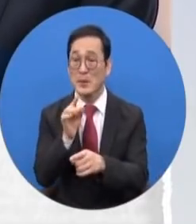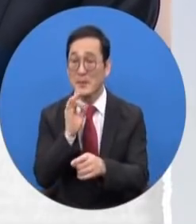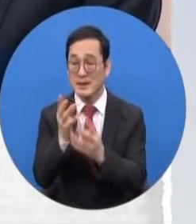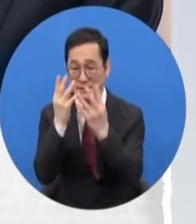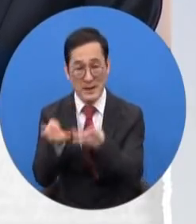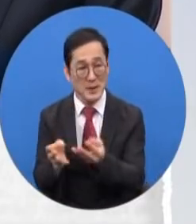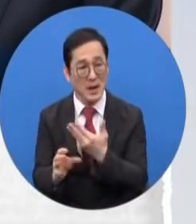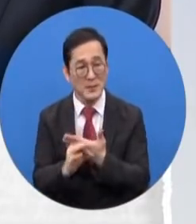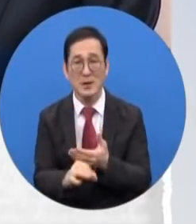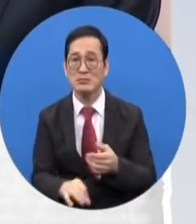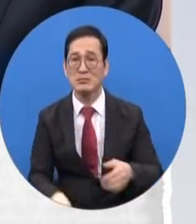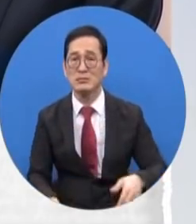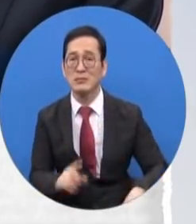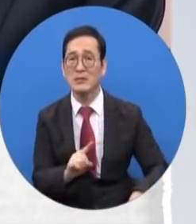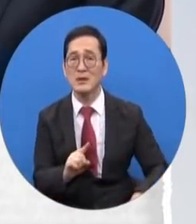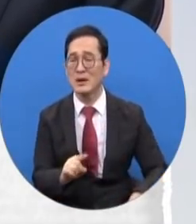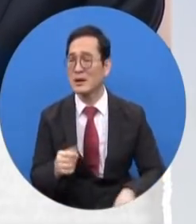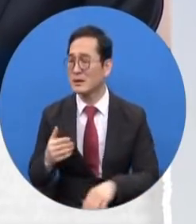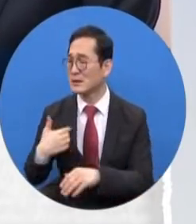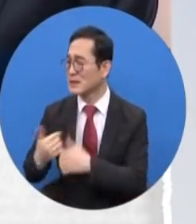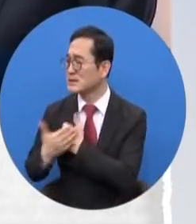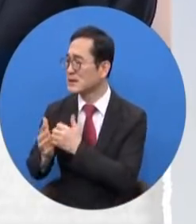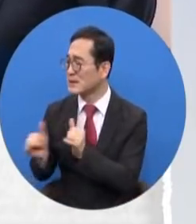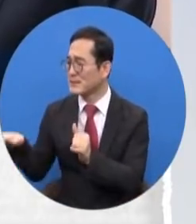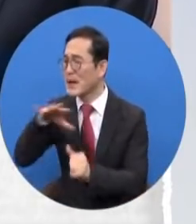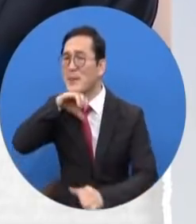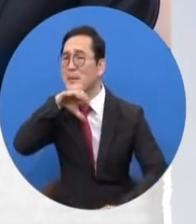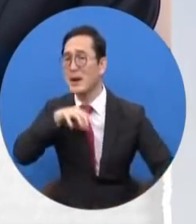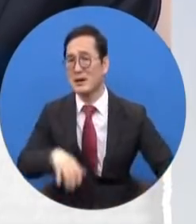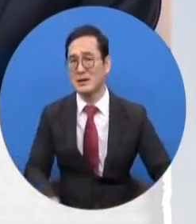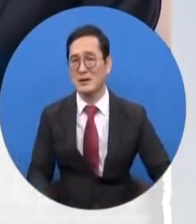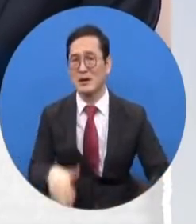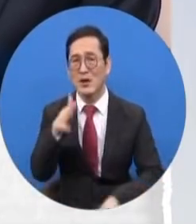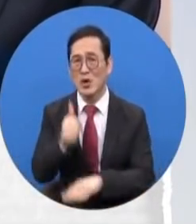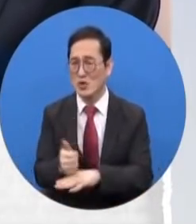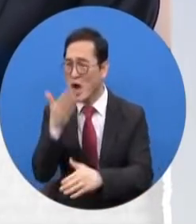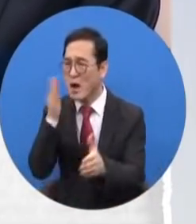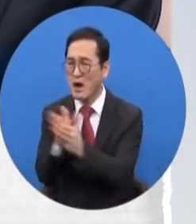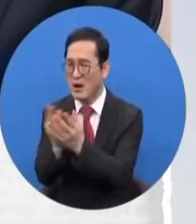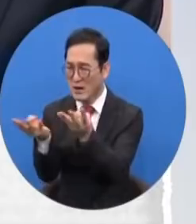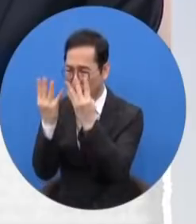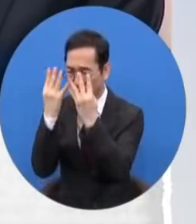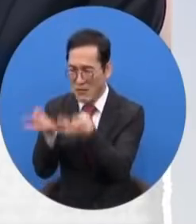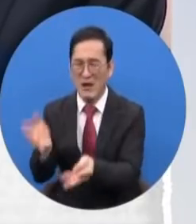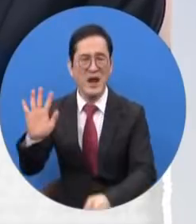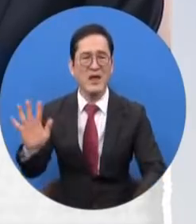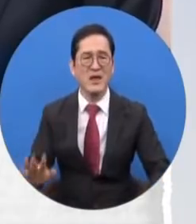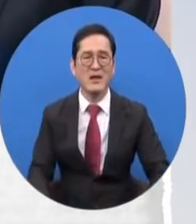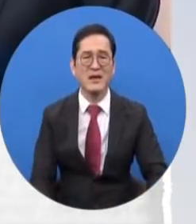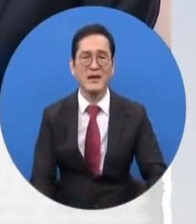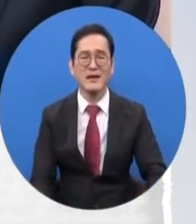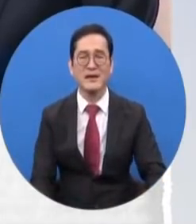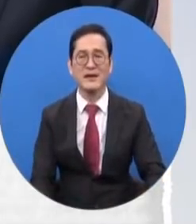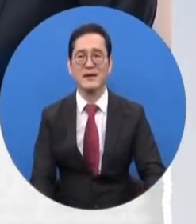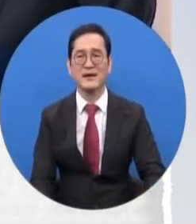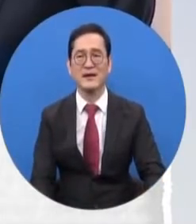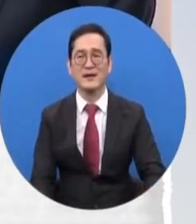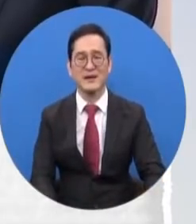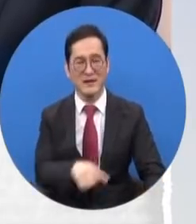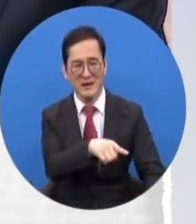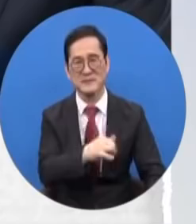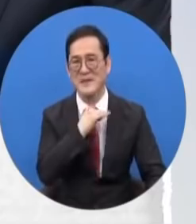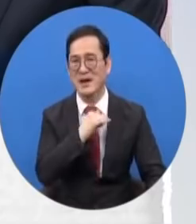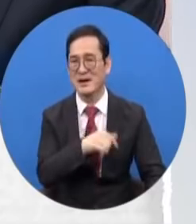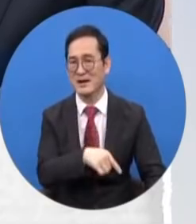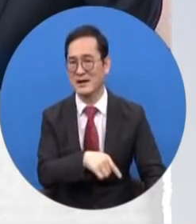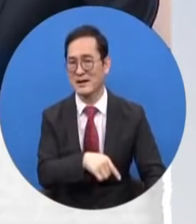나오겠죠. 결국은 문재인 대통령 입장에서는 둘 다 사면하지 않는 게 오히려 정도가 돼버리는 거죠. 그래서 문신의 굉장히 폭을 좁혀버렸다. 오히려 자충수를 둔 거라 생각하지만,